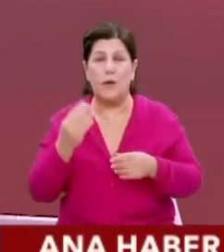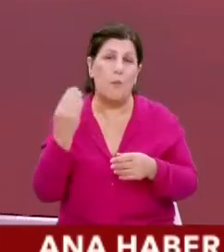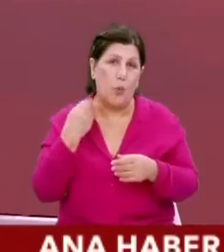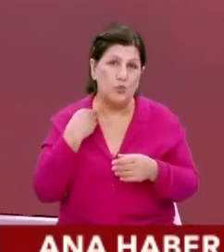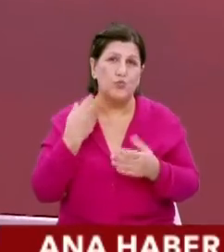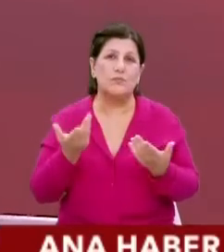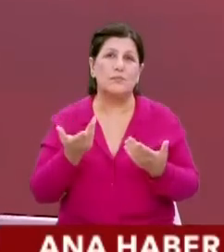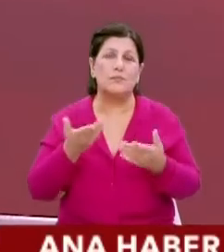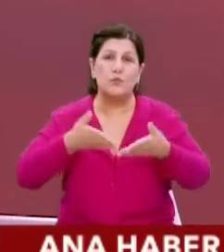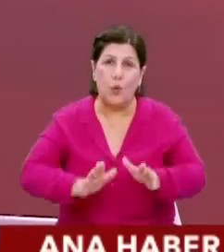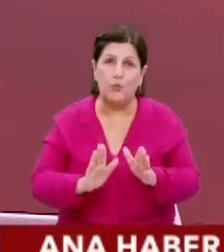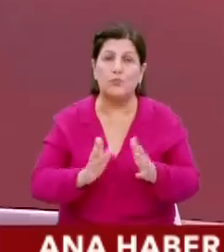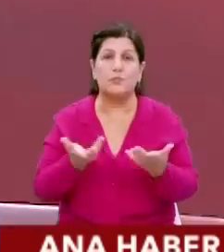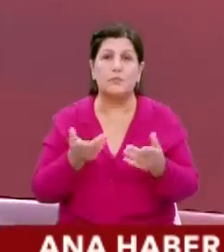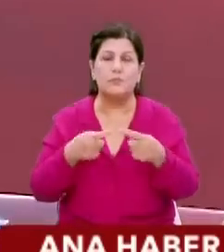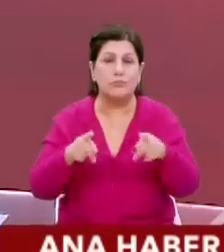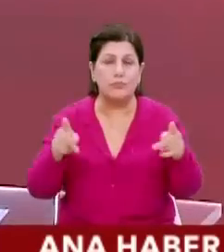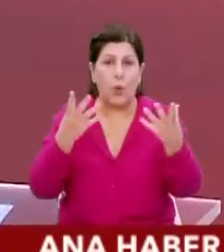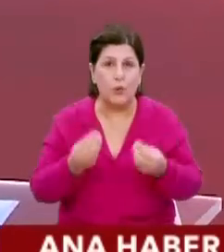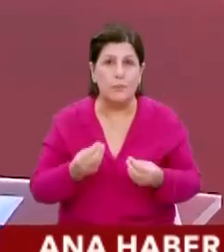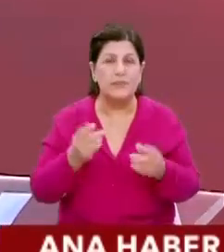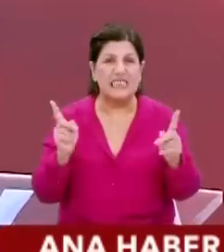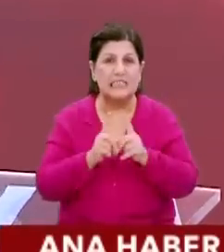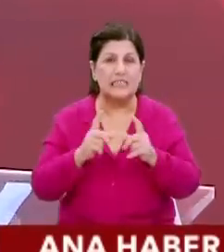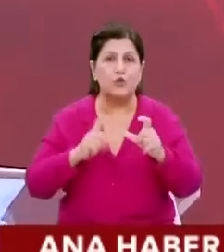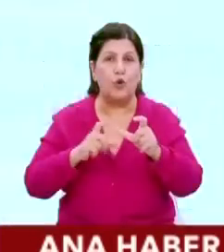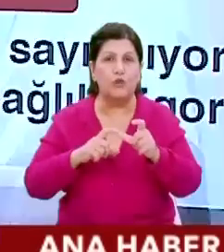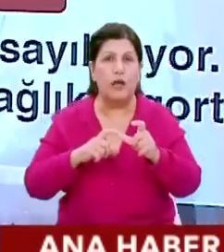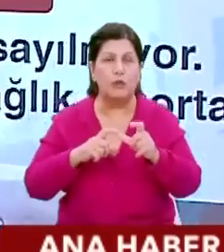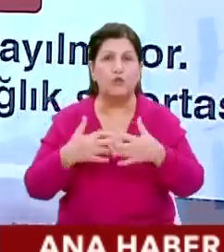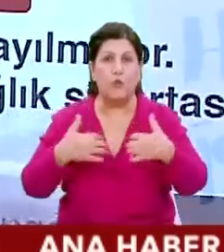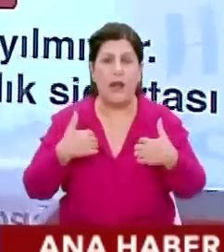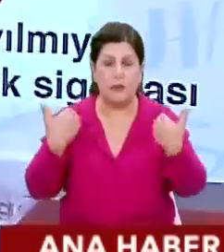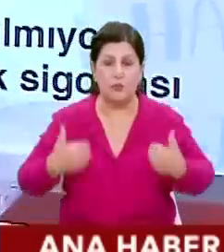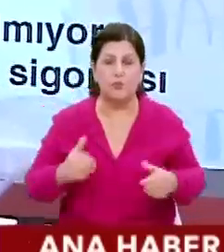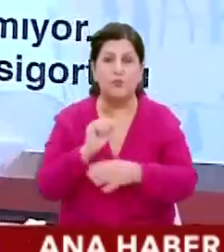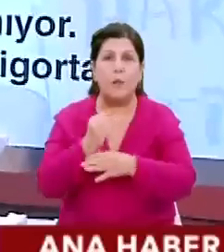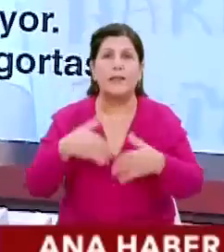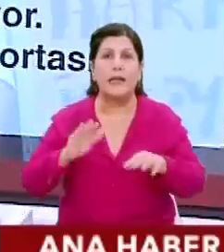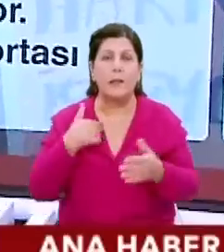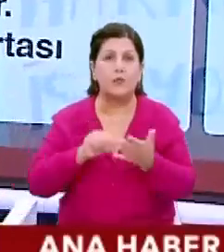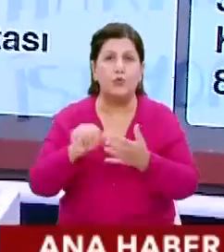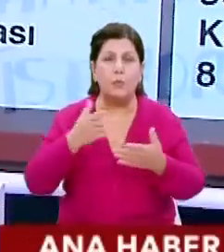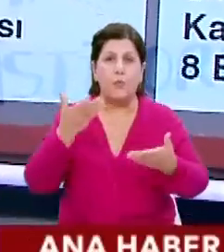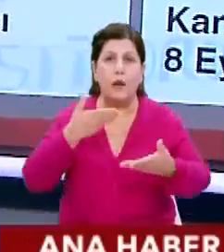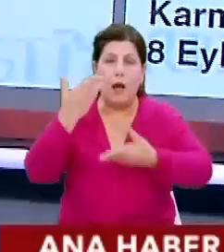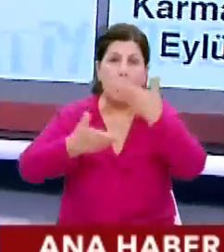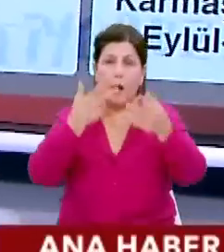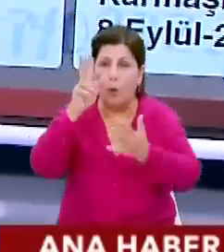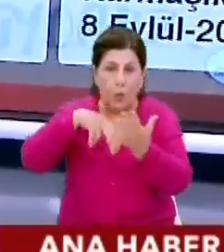askerlik doğum Hadi şunları kısaca bir Sosyal Güvenlik Uzmanı değilim ama bugün tüm haberleri okudum